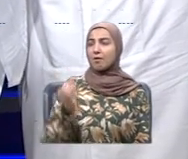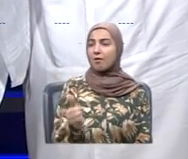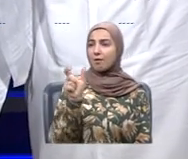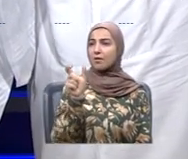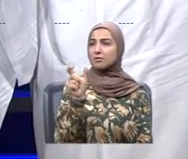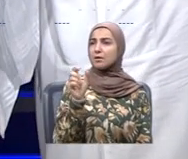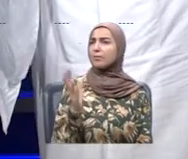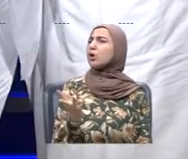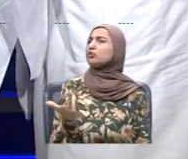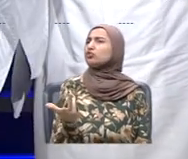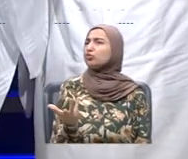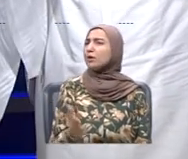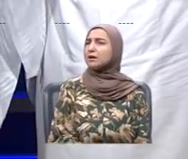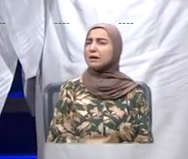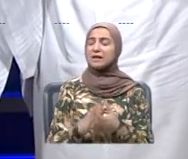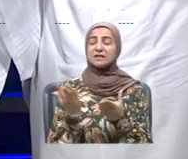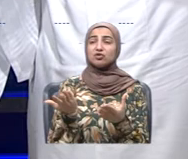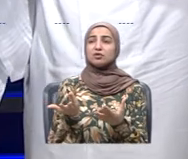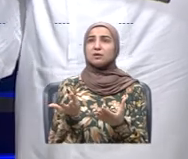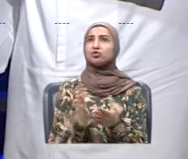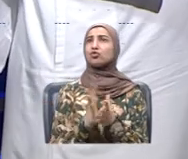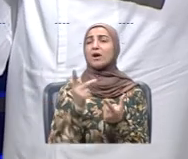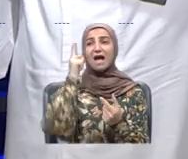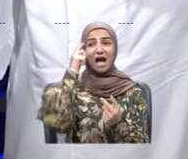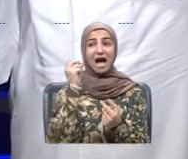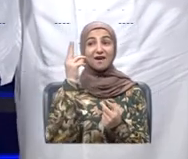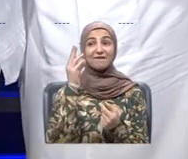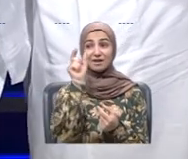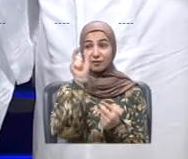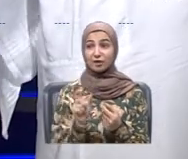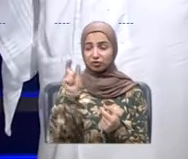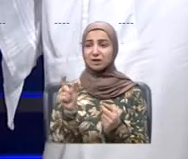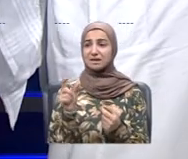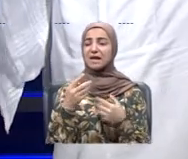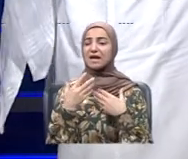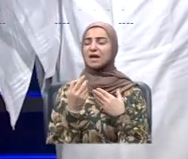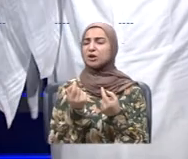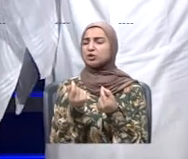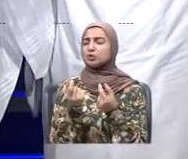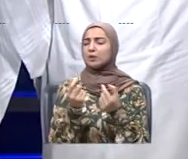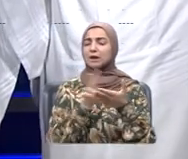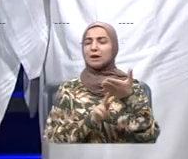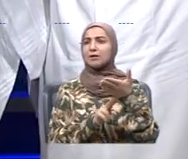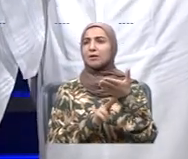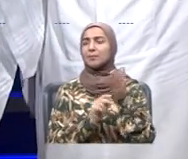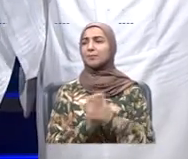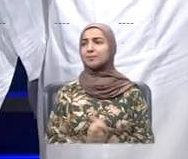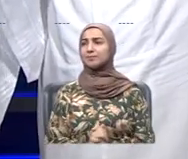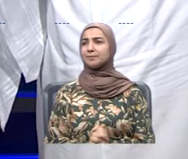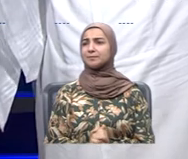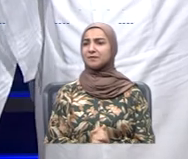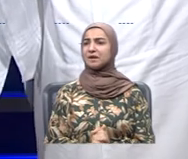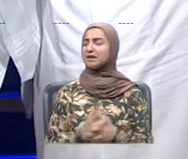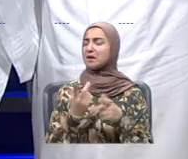القراءة بحسب الكاتب؟ ما الدليل على ذلك؟ الدليل هو قلة الجودة، عدم